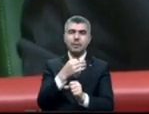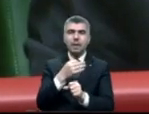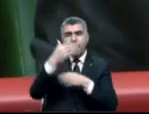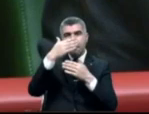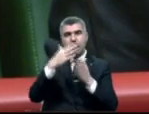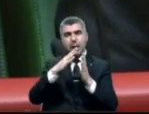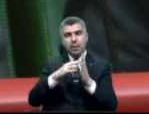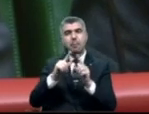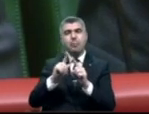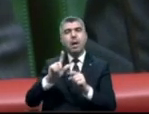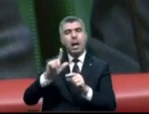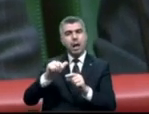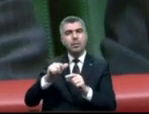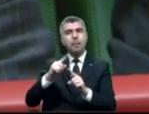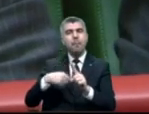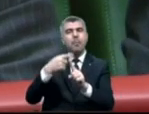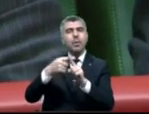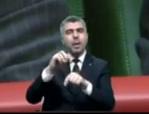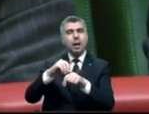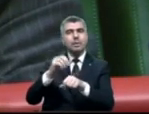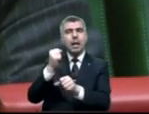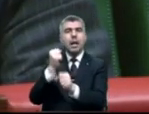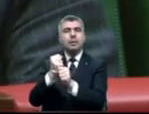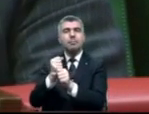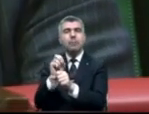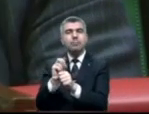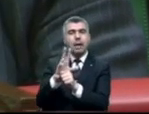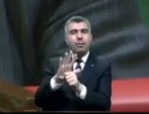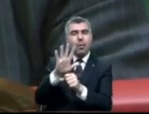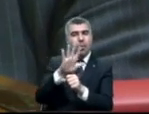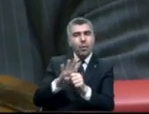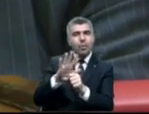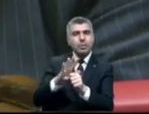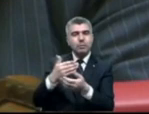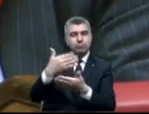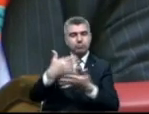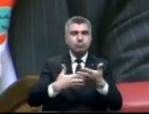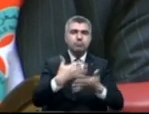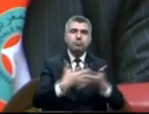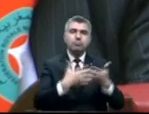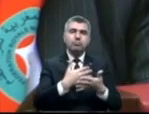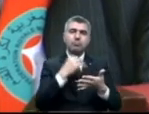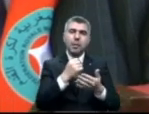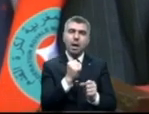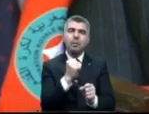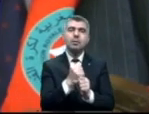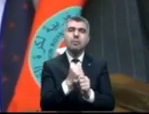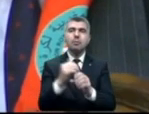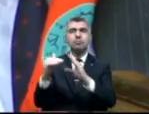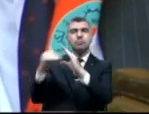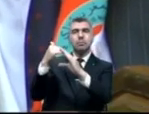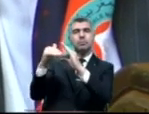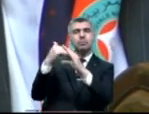أيضا بالوساطة في مجال التشغيل الدولي، إذ تتكفل بدراسة وتدبير عروض العمل الصادرة